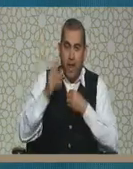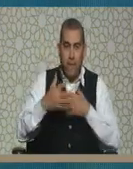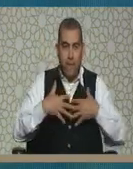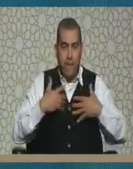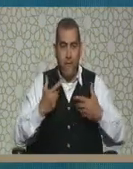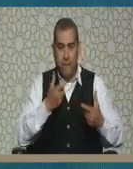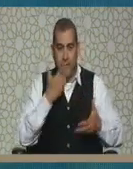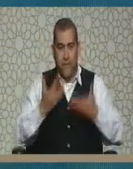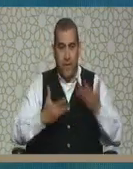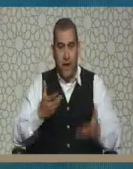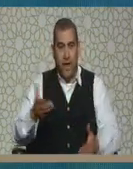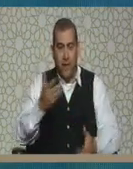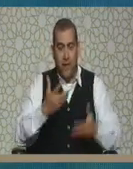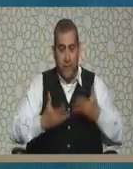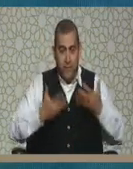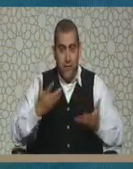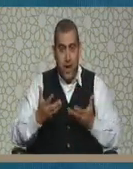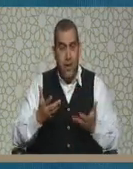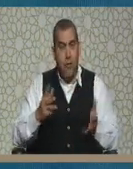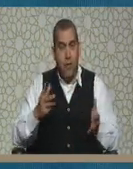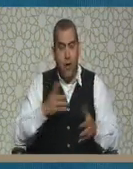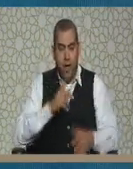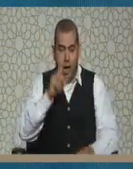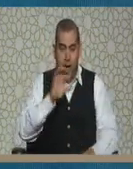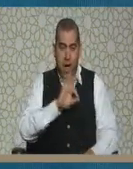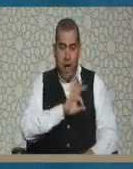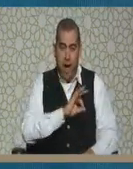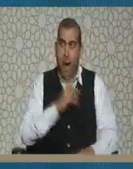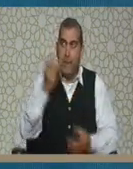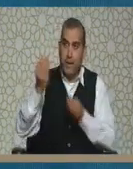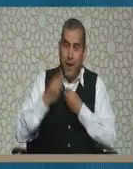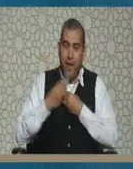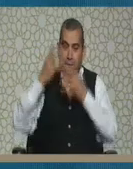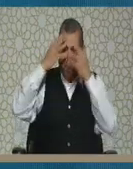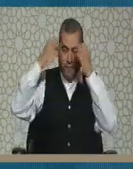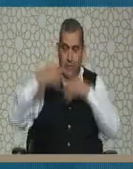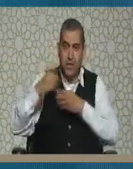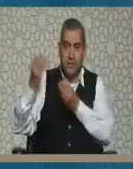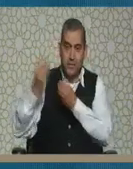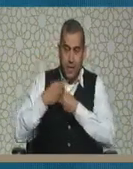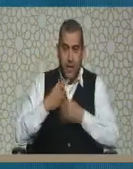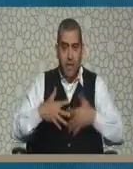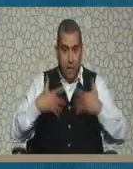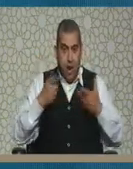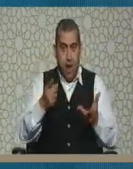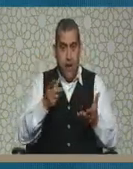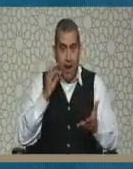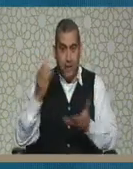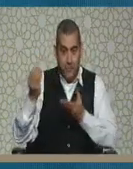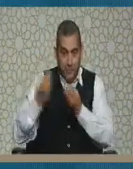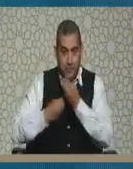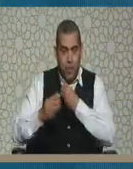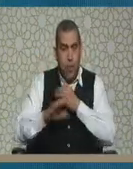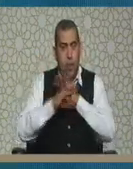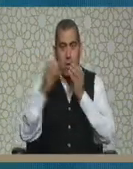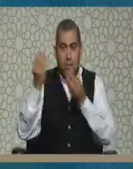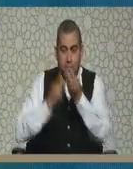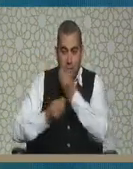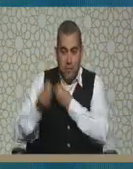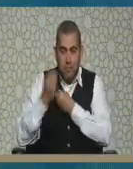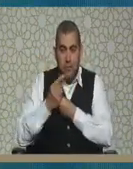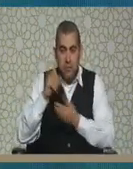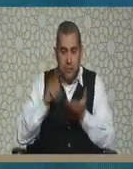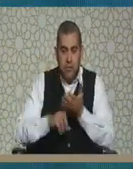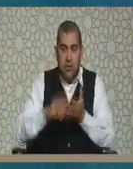يبقى احنا بنفرح بايه برحمه الله و بفضلي لان كل حياتنا كلها هي هي محض